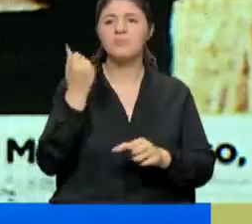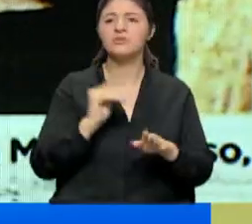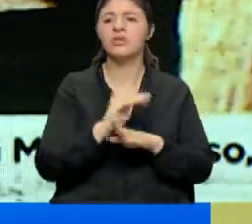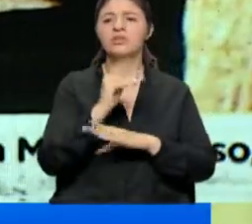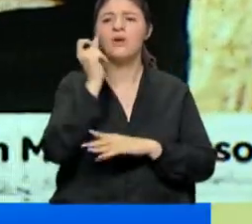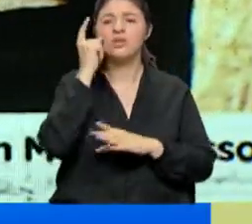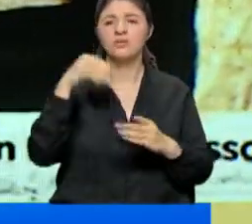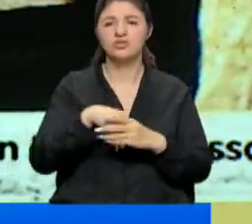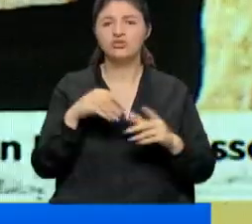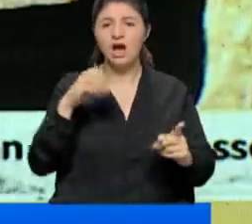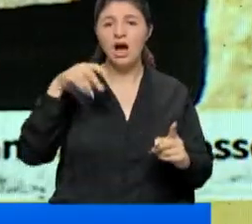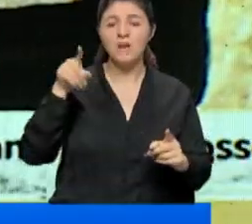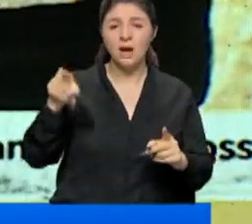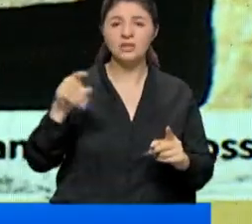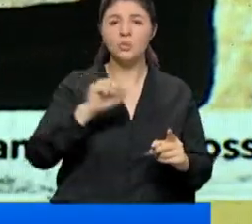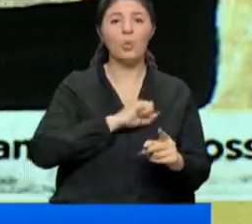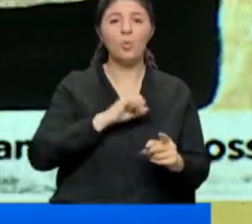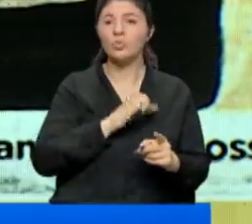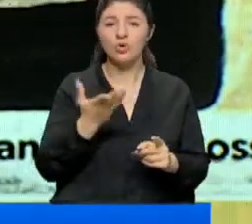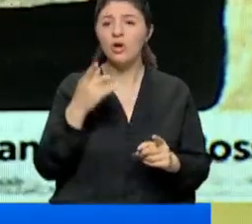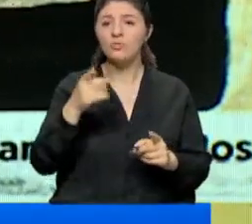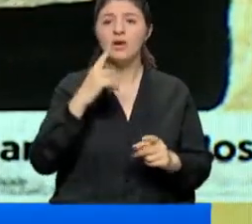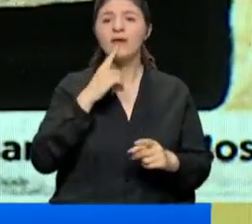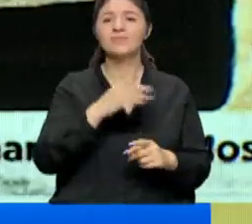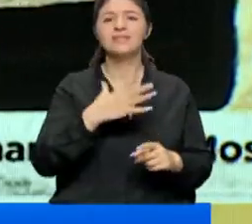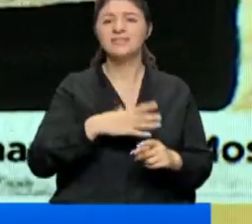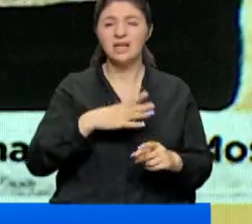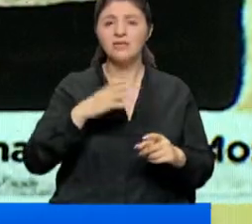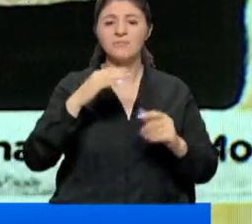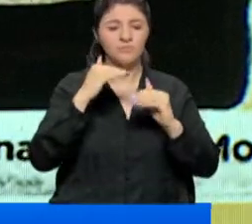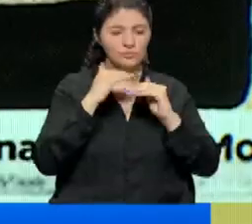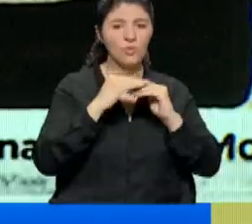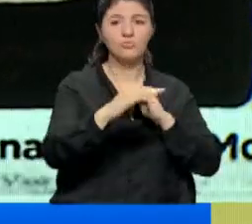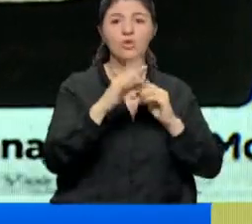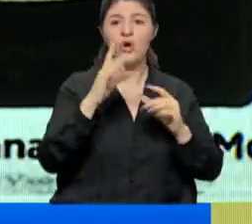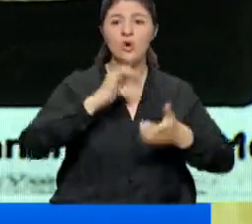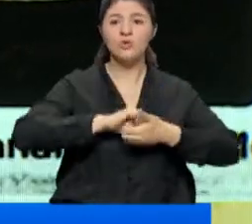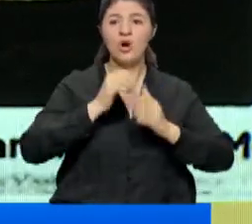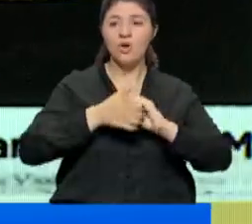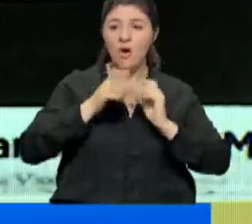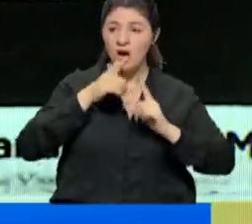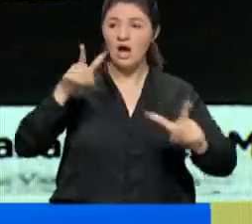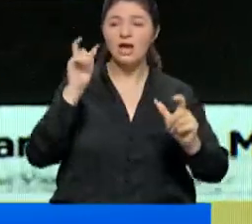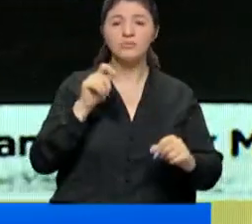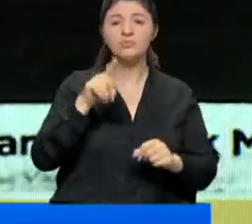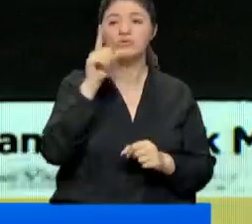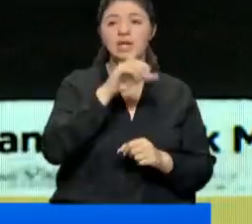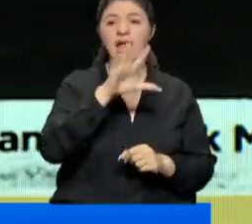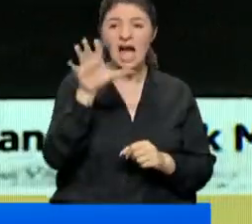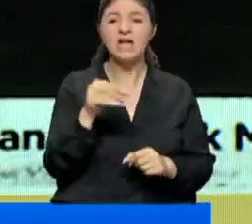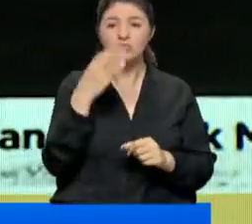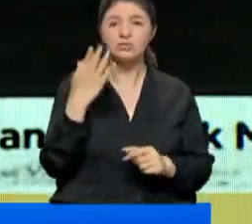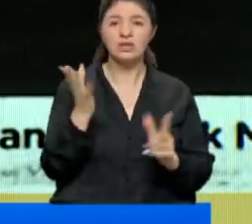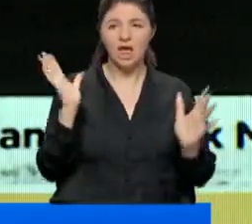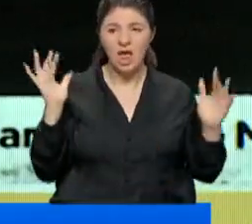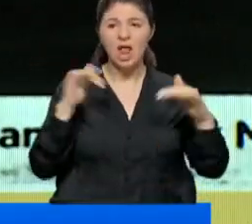bir yaşam Özlem içinde AKP'nin korkusu bu talebin kitlelerce örgütlü biçimde ifade edilmesi Bu yüzden her